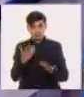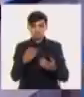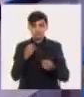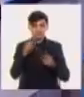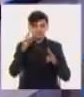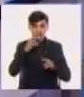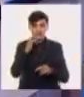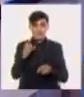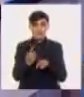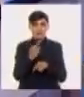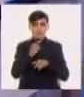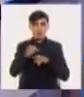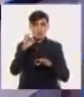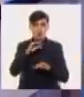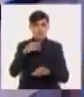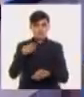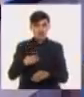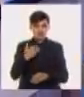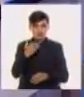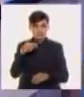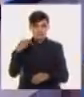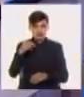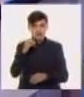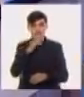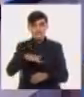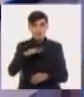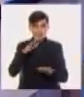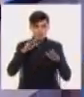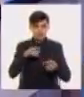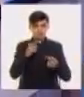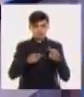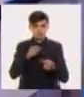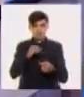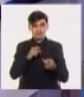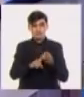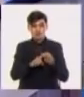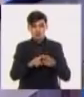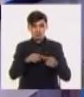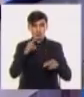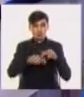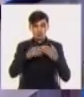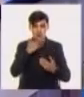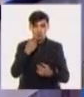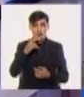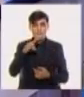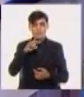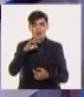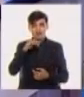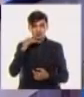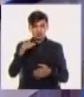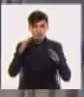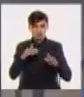о первой победе над коронавирусом. При этом в Европе борьба с эпидемией еще не закончена. Во всяком случае, в Париже регистрируют новые